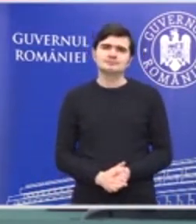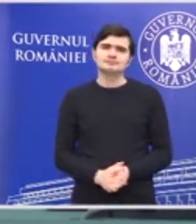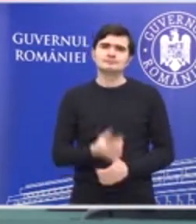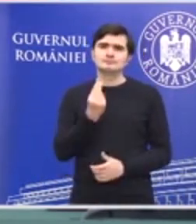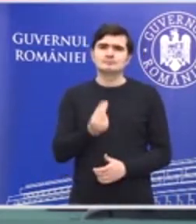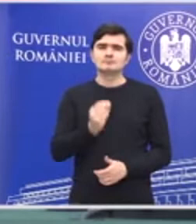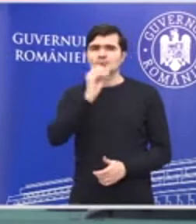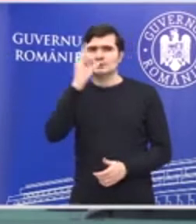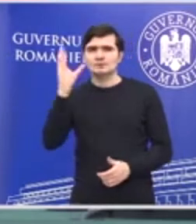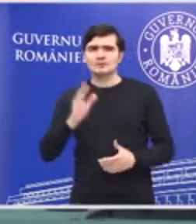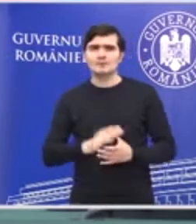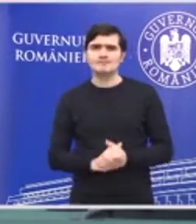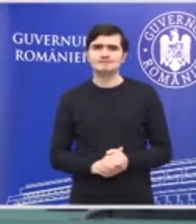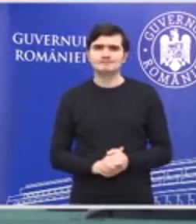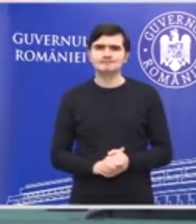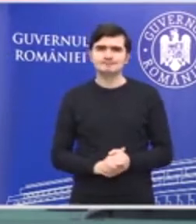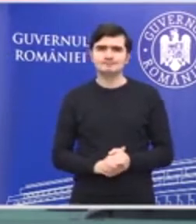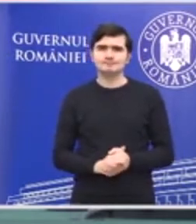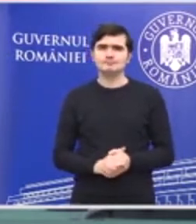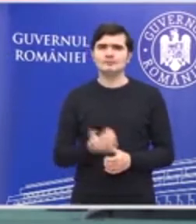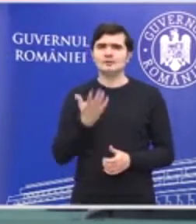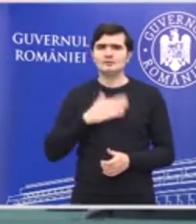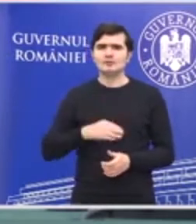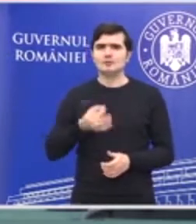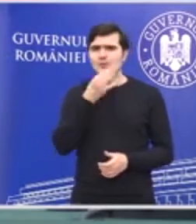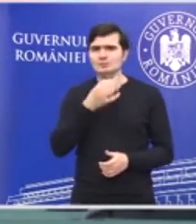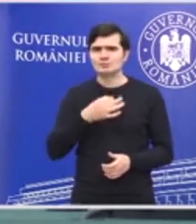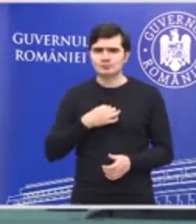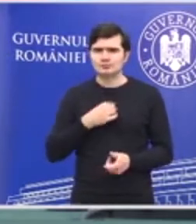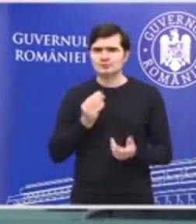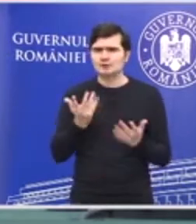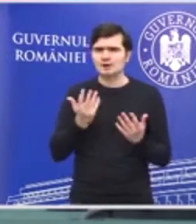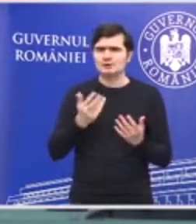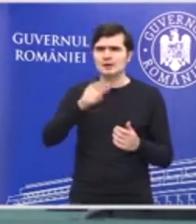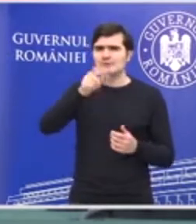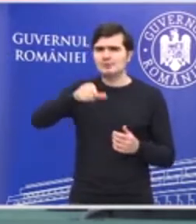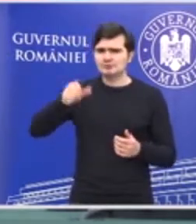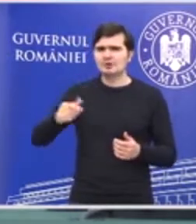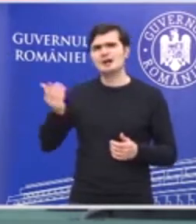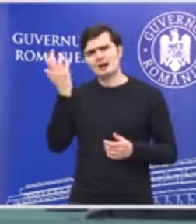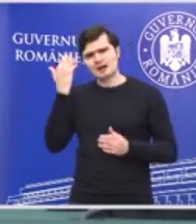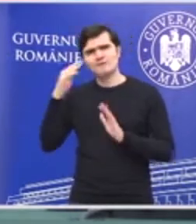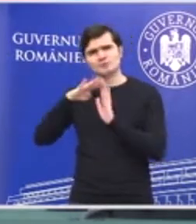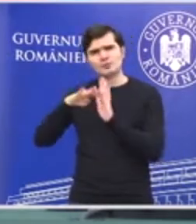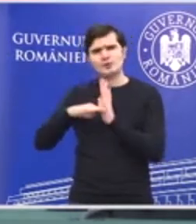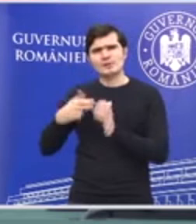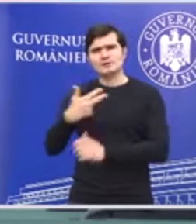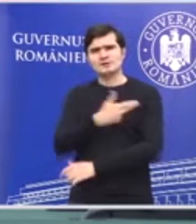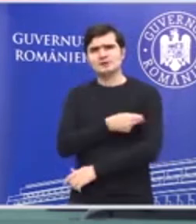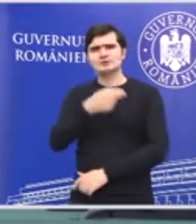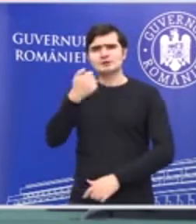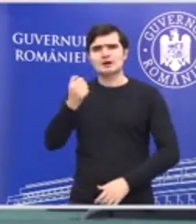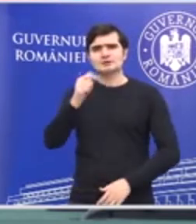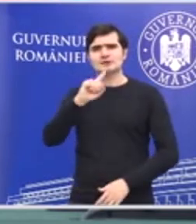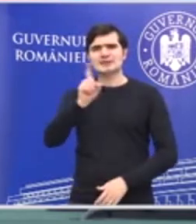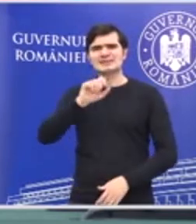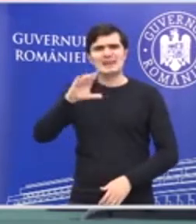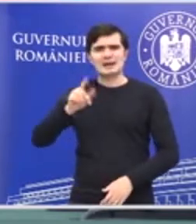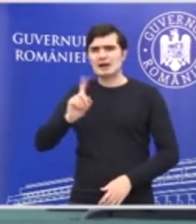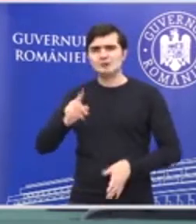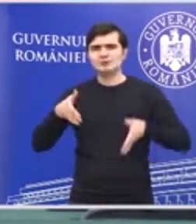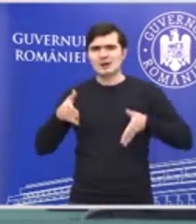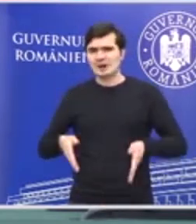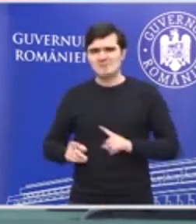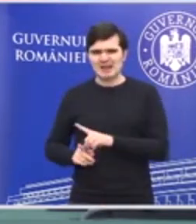Bună ziua, Emma Schweninger, Observator. Aș vrea să-mi spuneți câte persoane care erau programate pentru vaccinarea cu AstraZeneca nu s-au prezentat